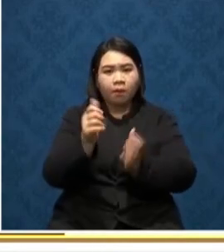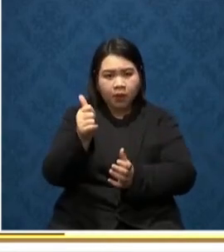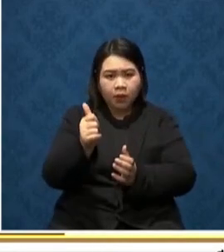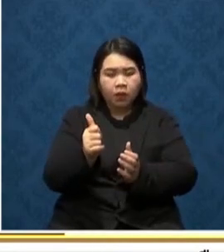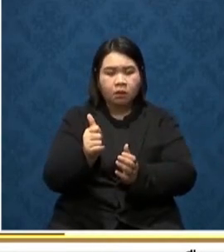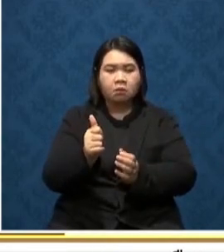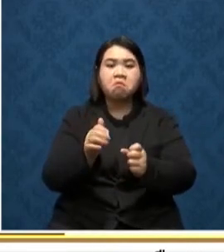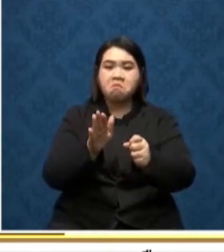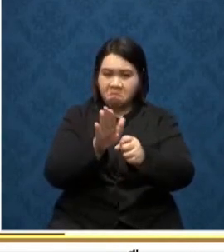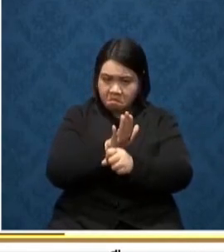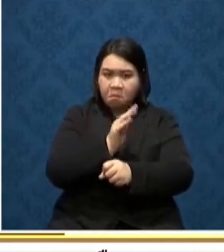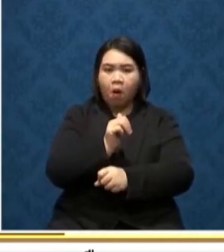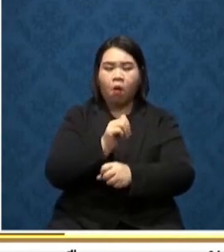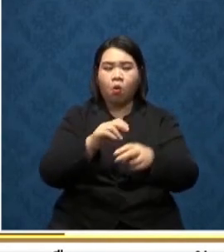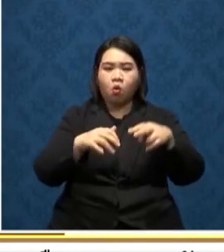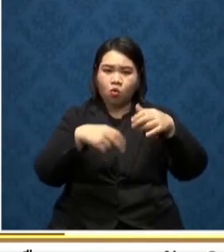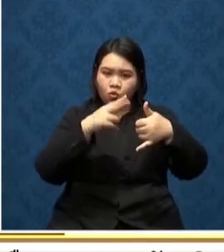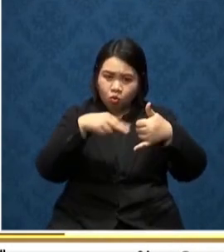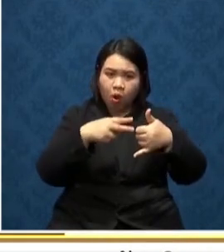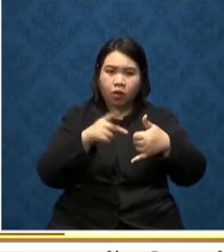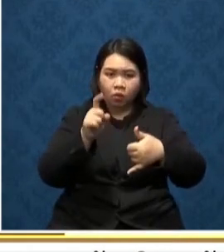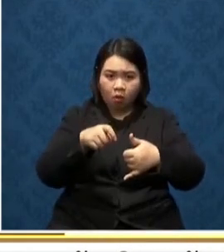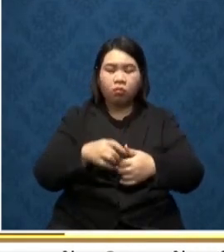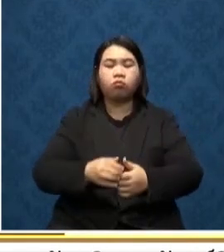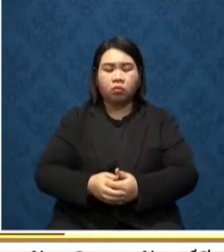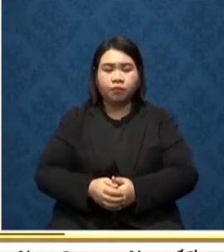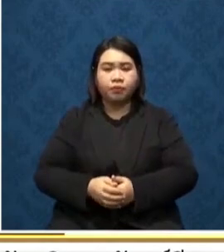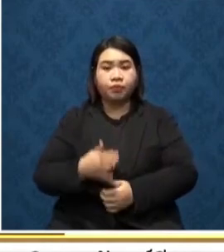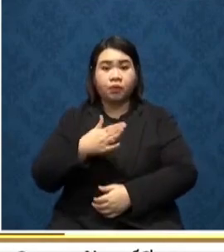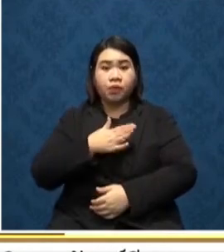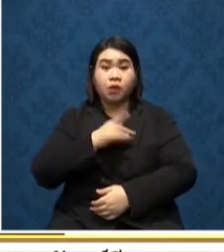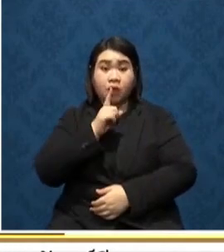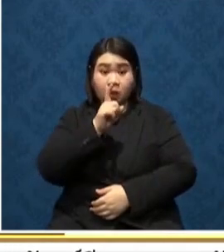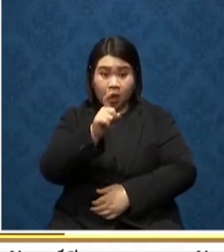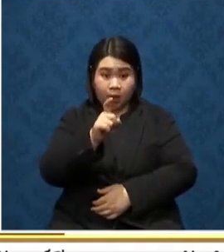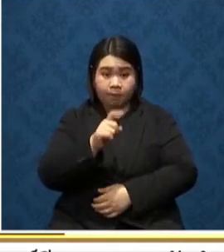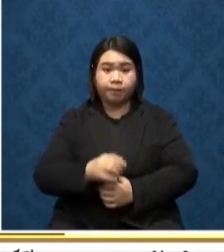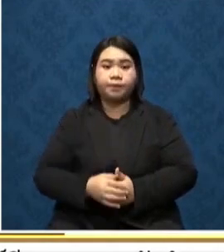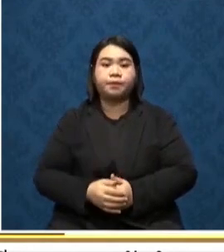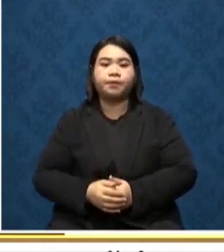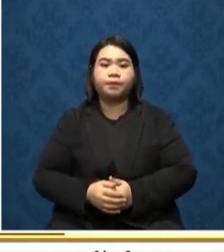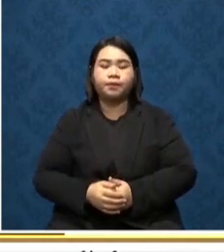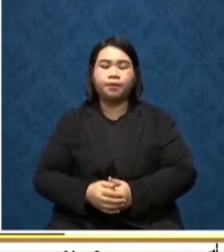พ่อเป็นสิ่งเห่านี้นะครัผมอยากจะเรีนถามราพ portraits นาค unfortunate